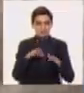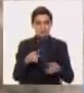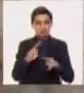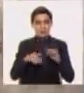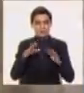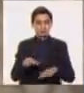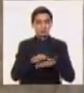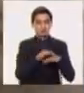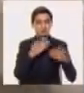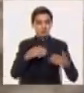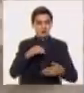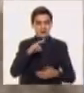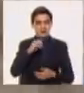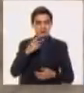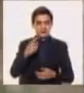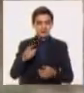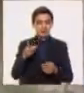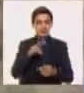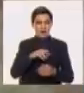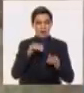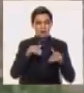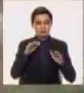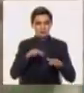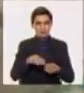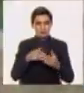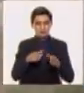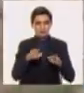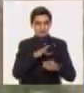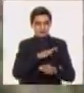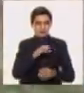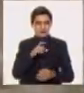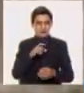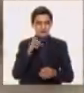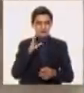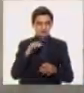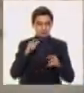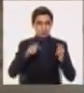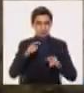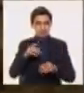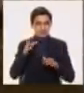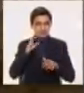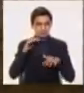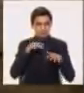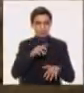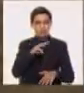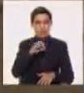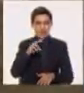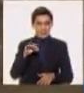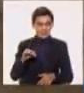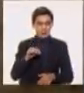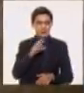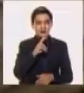көшірілген. Ленгірдегі 2-1 колледжде эвакуациялық бөлімшелер ашылды. Жаңбыр суының тасқыны күшті болған соңша Төлебиден өзге